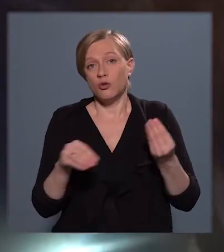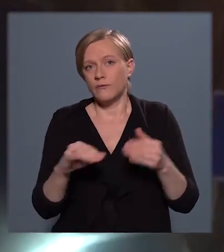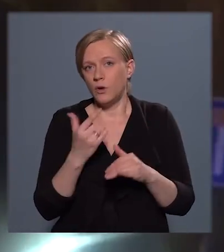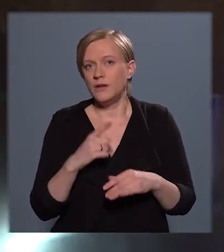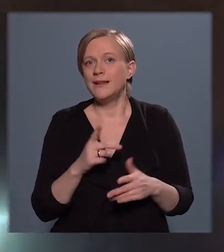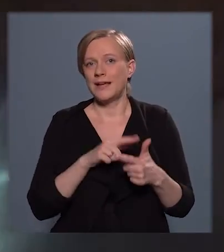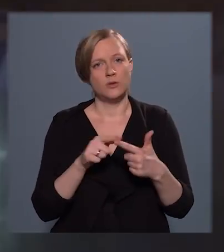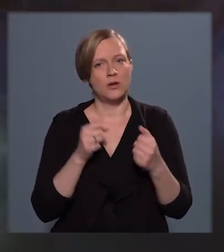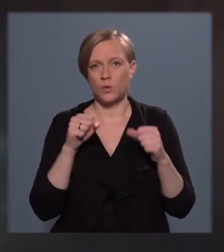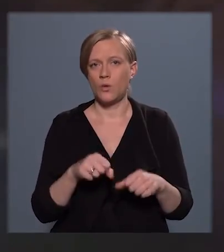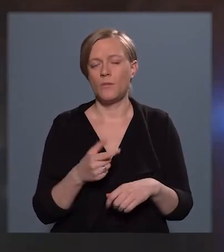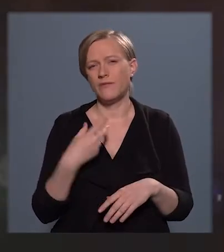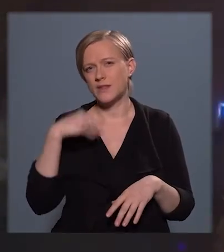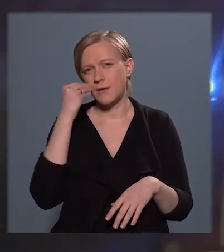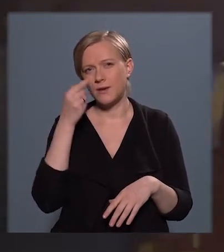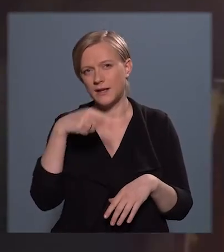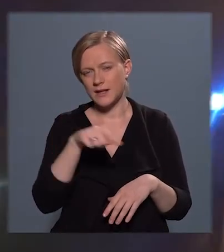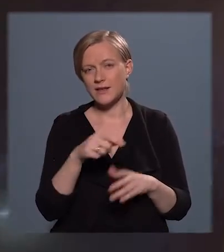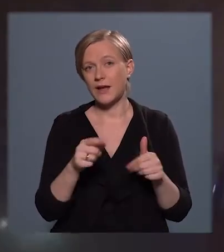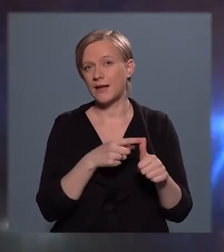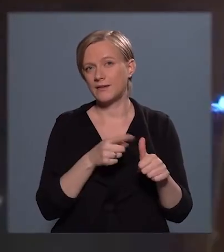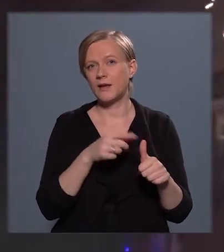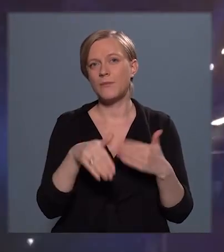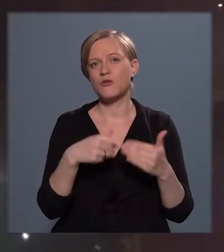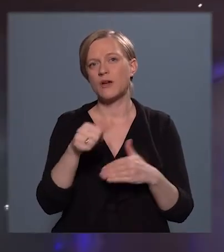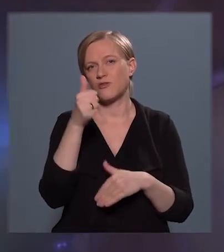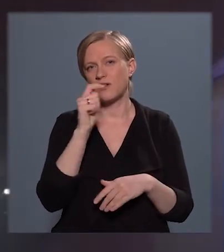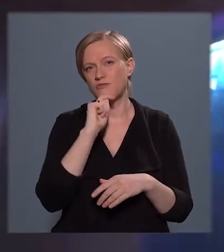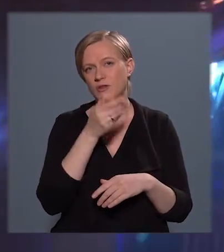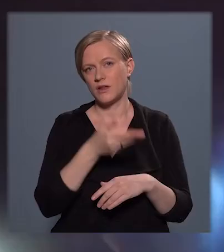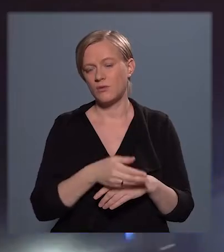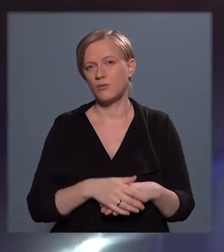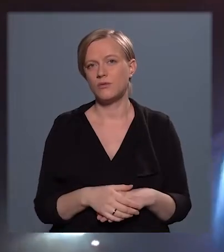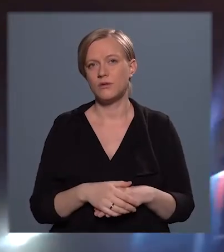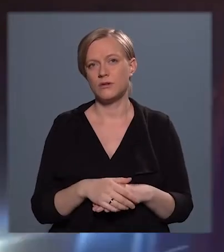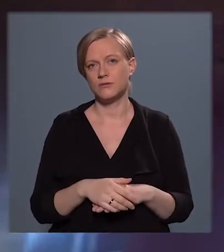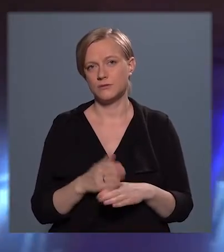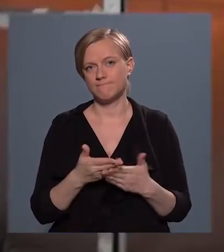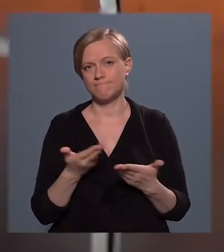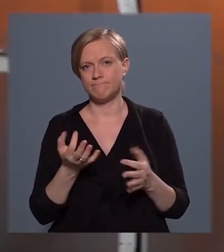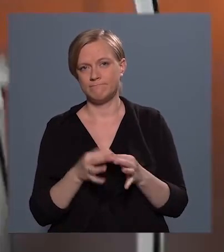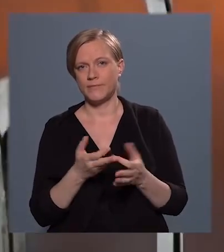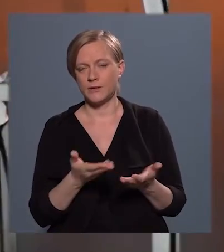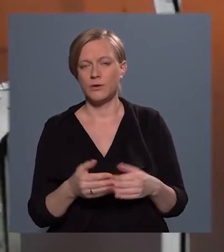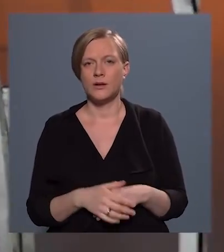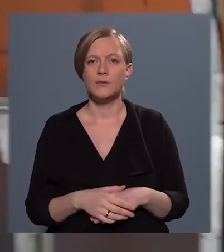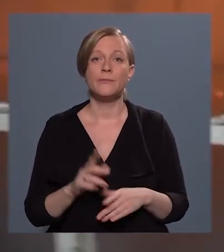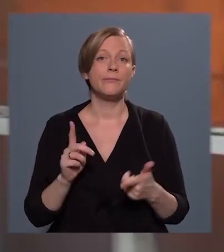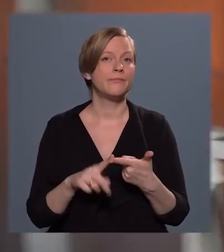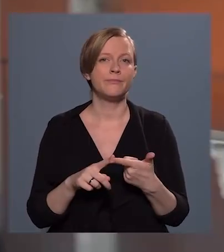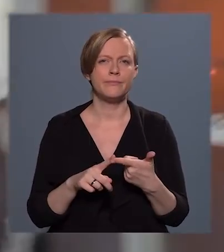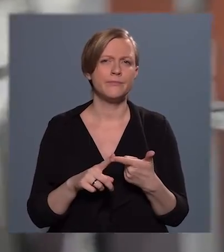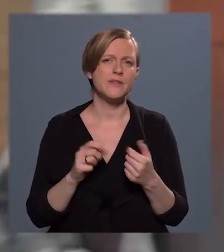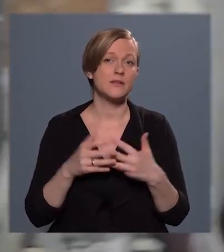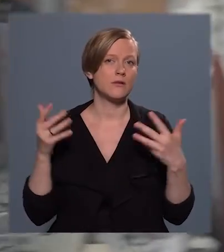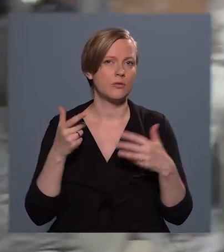komoly, és ha visszaemlékeztek, akkor az egyiket május 1-én sikerült abszolválni, a másikat, amelyik egy